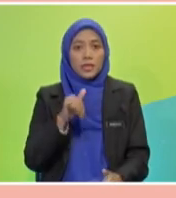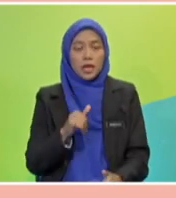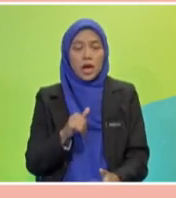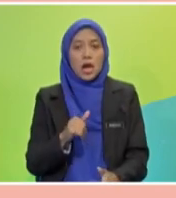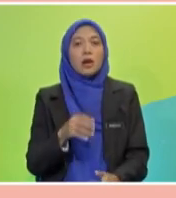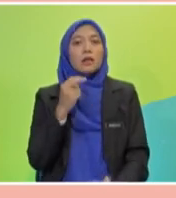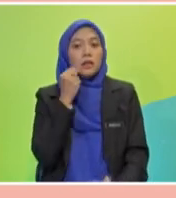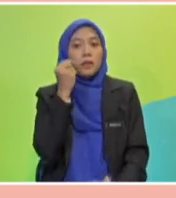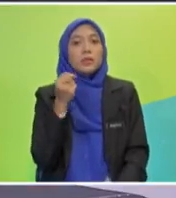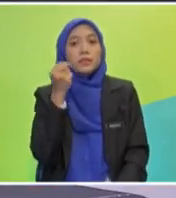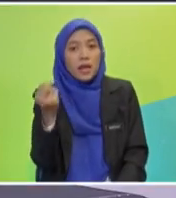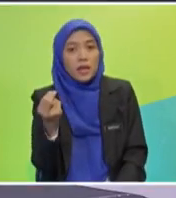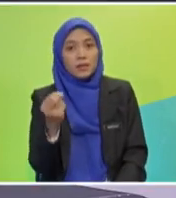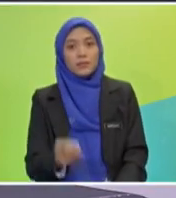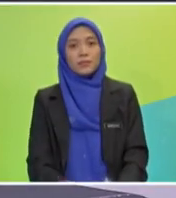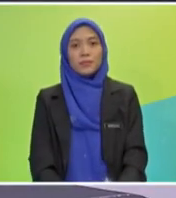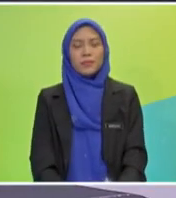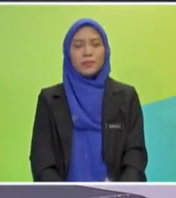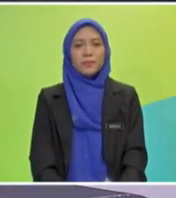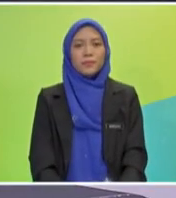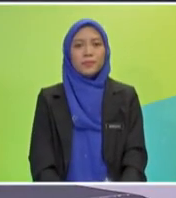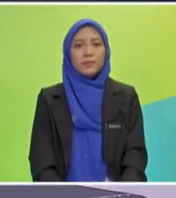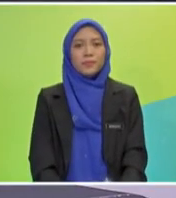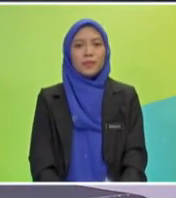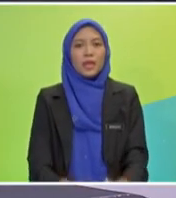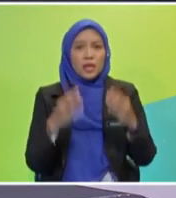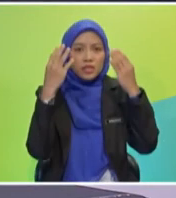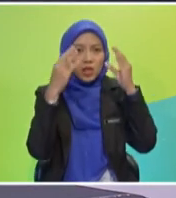Sama namanya dengan Amira. Amira, cikgu minta Amira